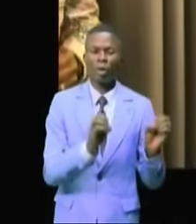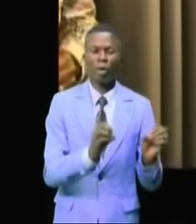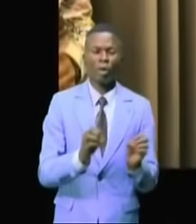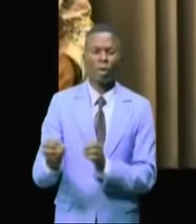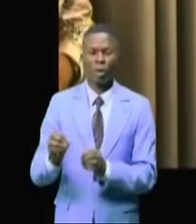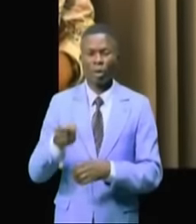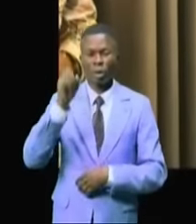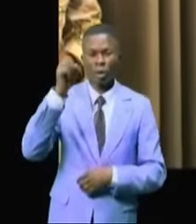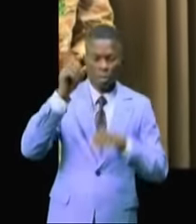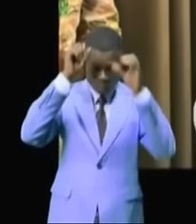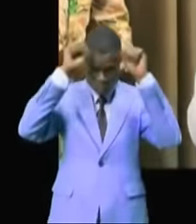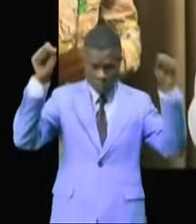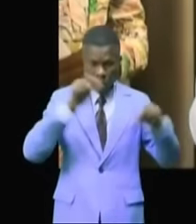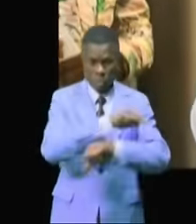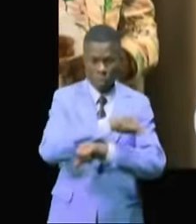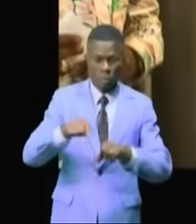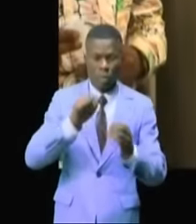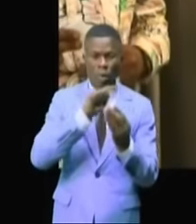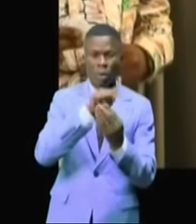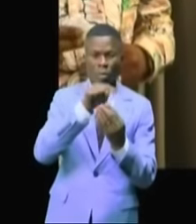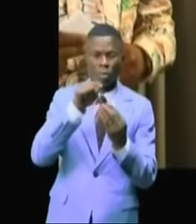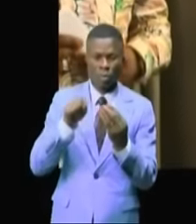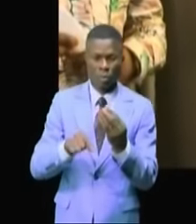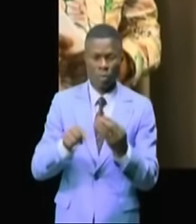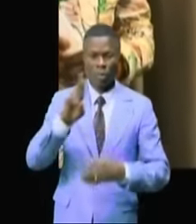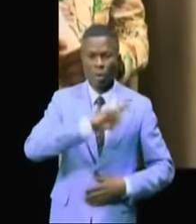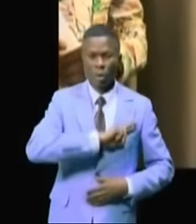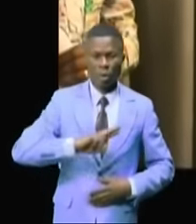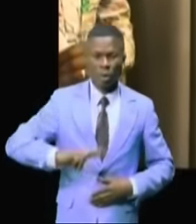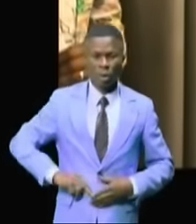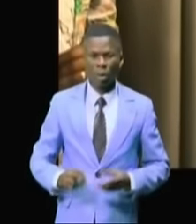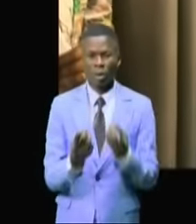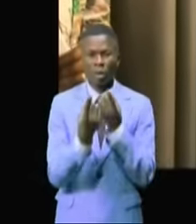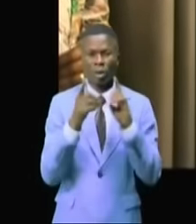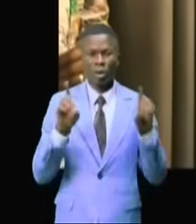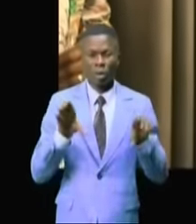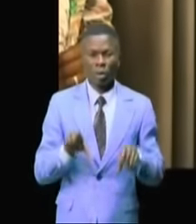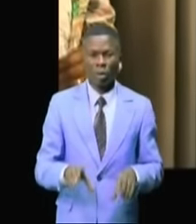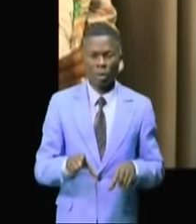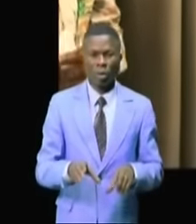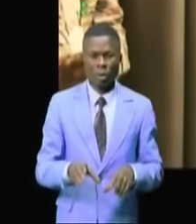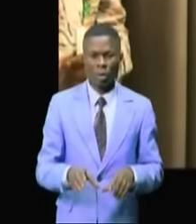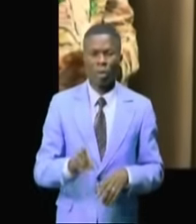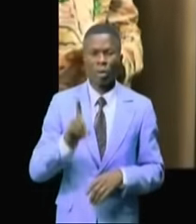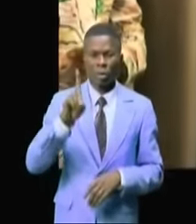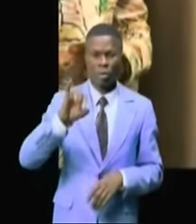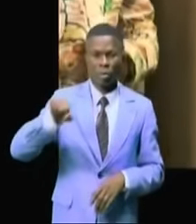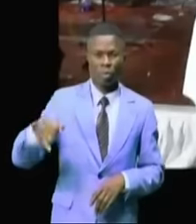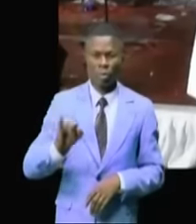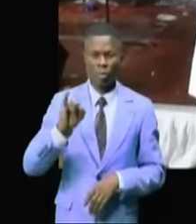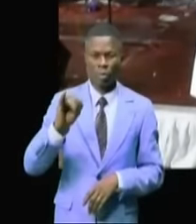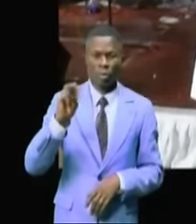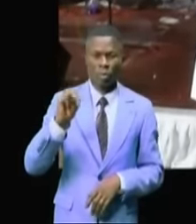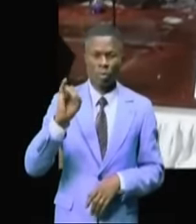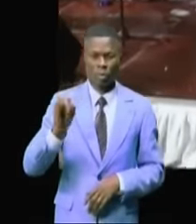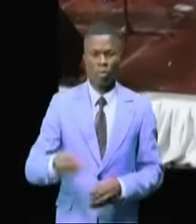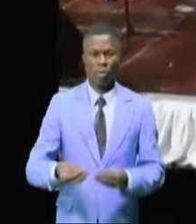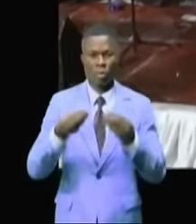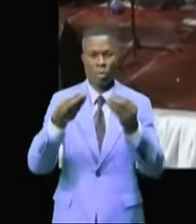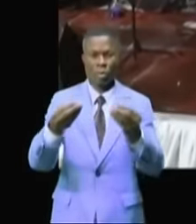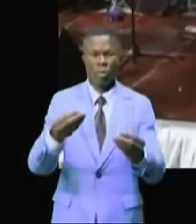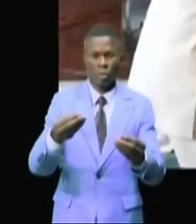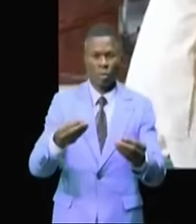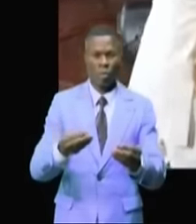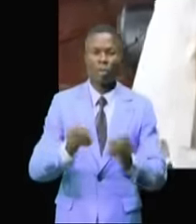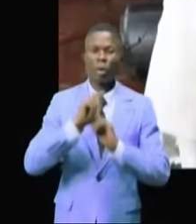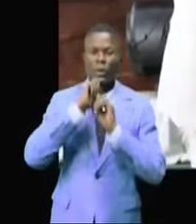le premier président de la Cour de compte de la République démocratique du Congo, Jimmy Munganga Ngwaka, qui leur a offert quelques